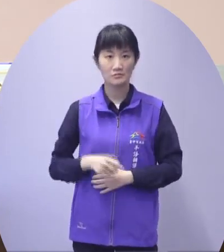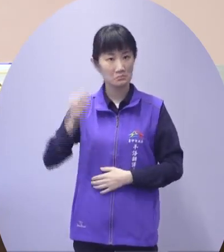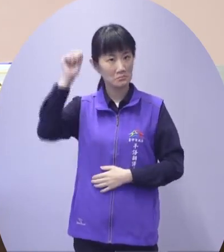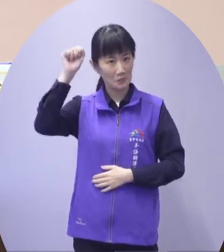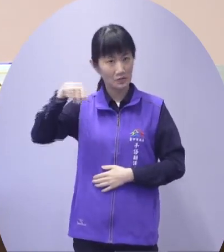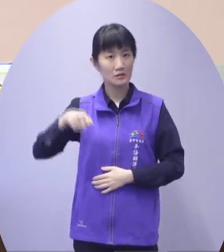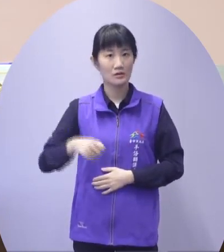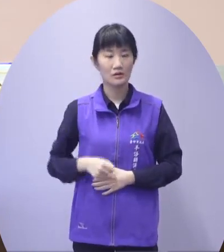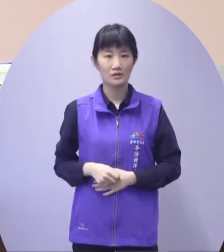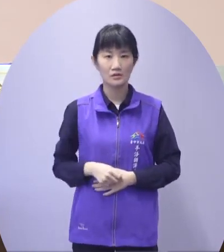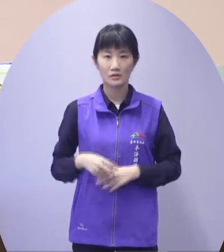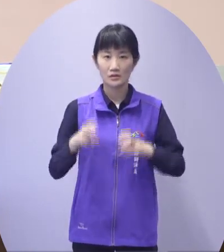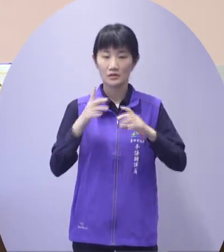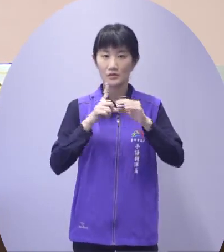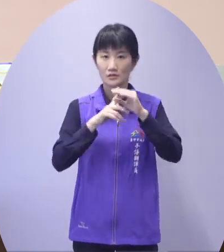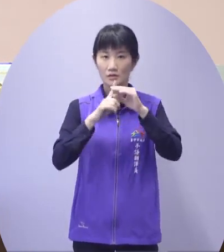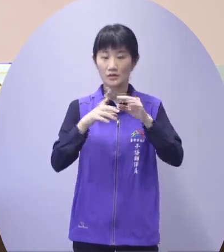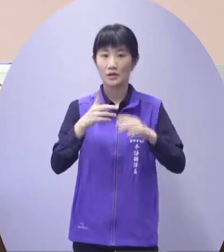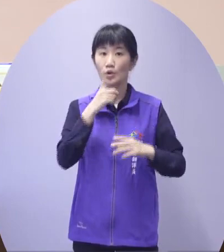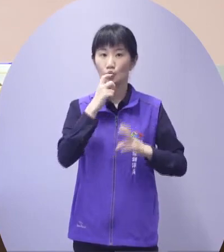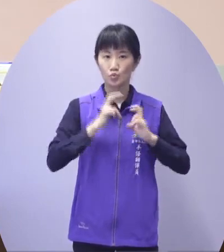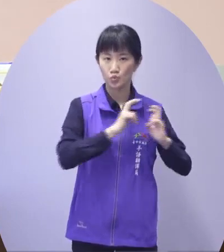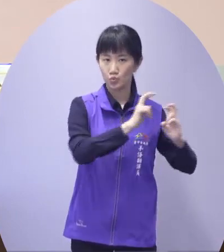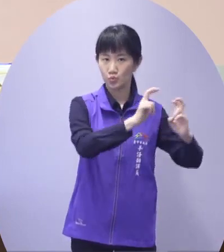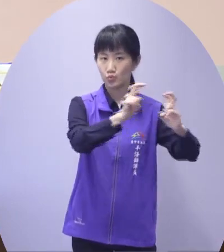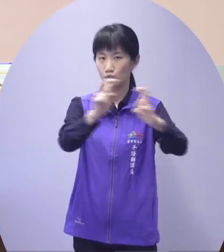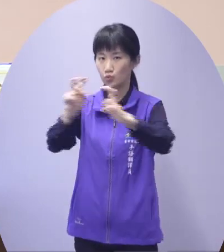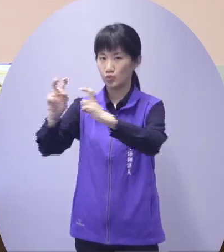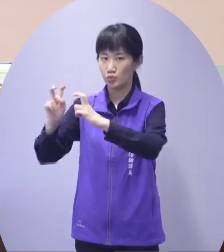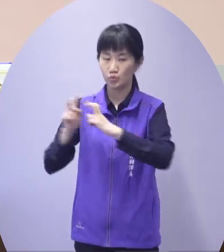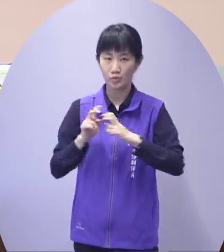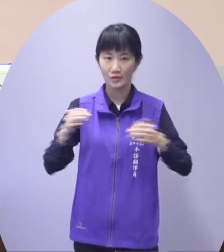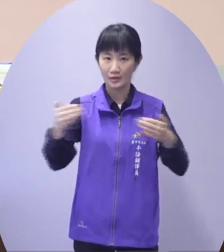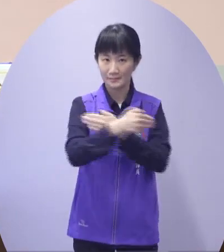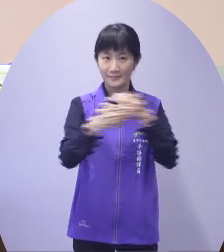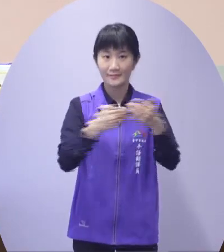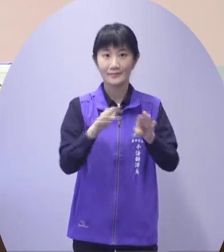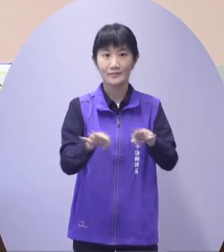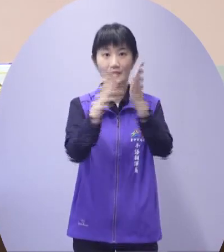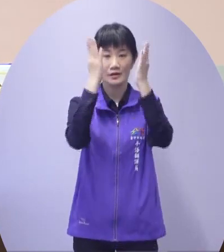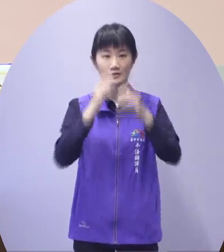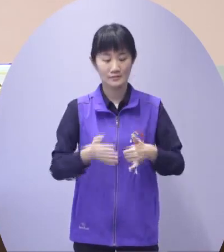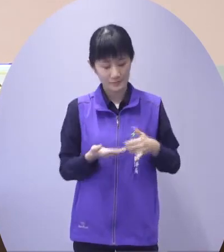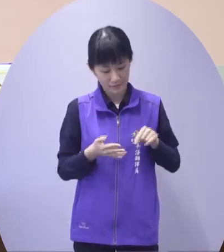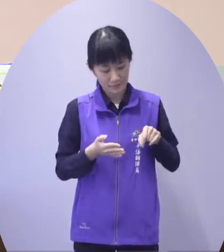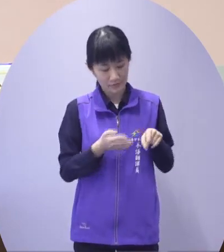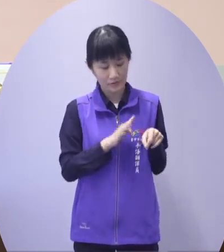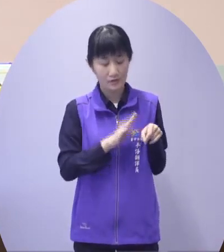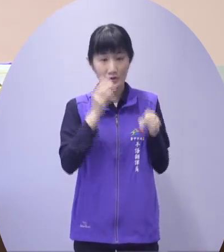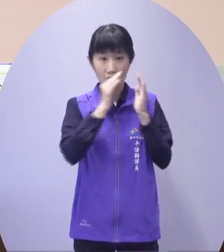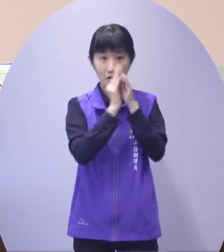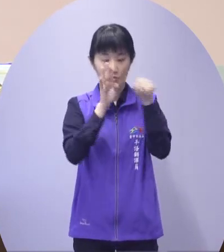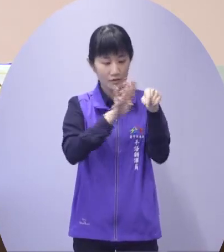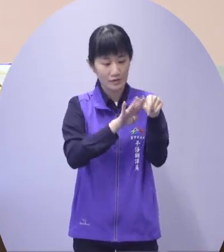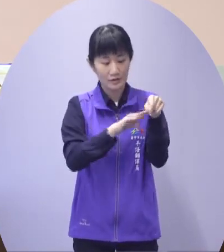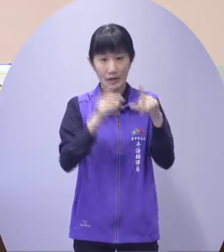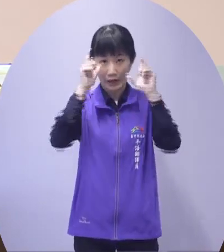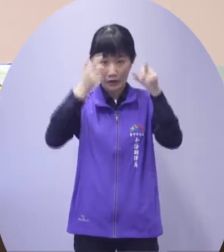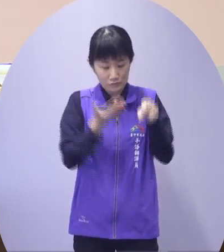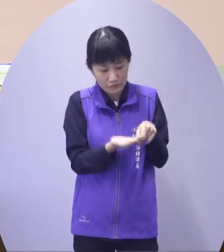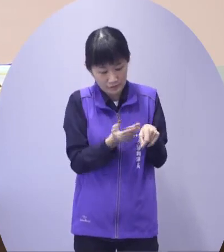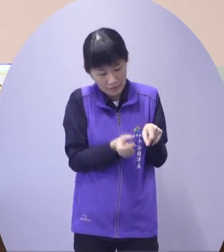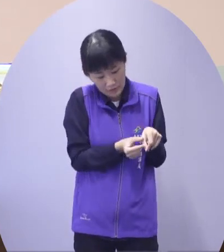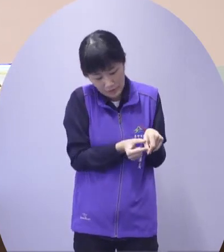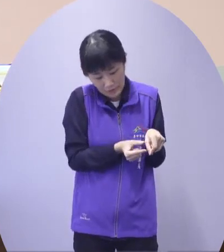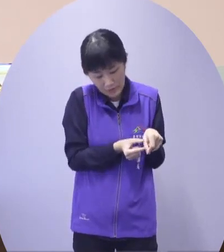台中捷运绿线营运。那由于这是桃园以南、高雄以北、大中部地区第一